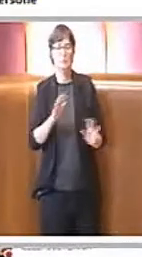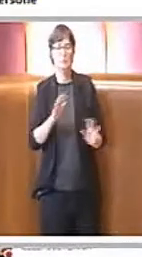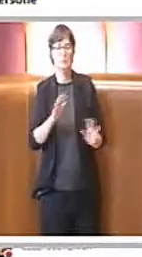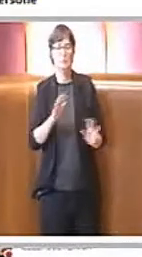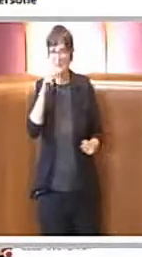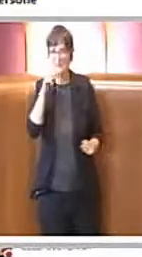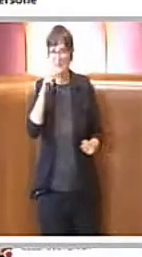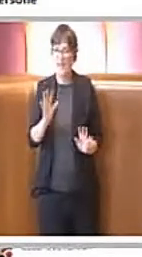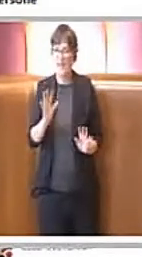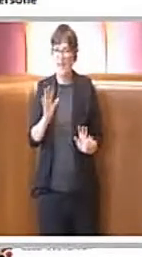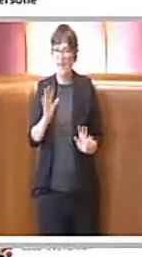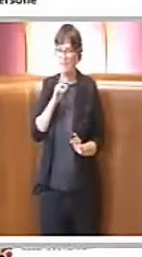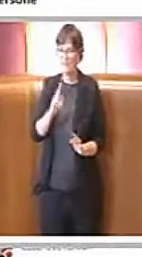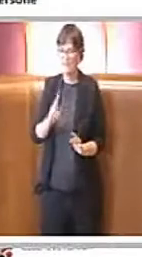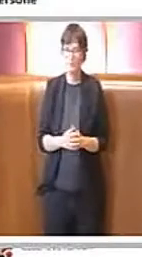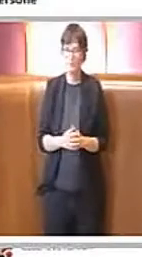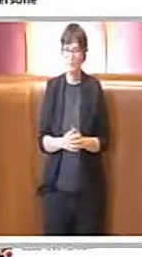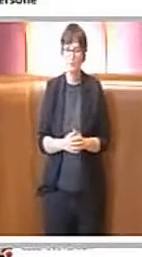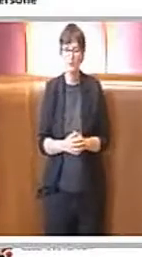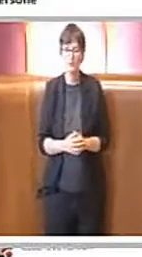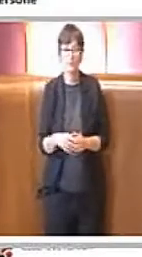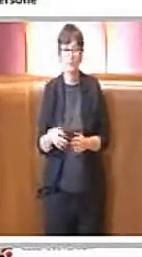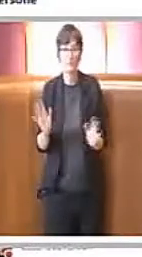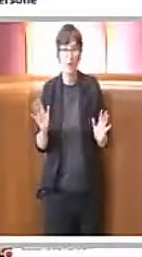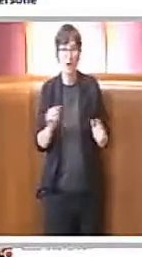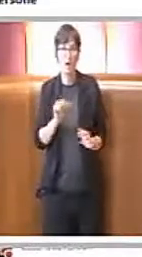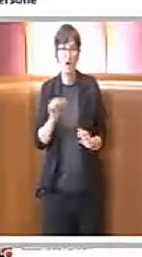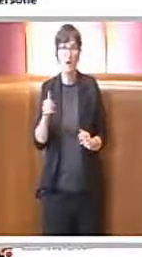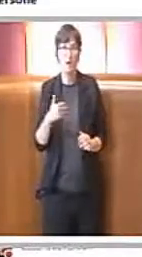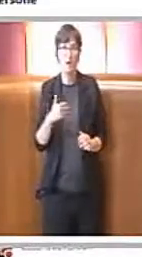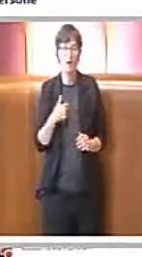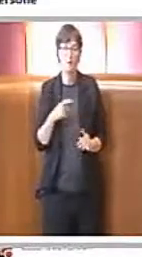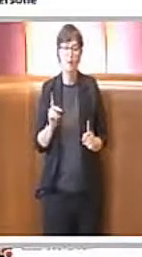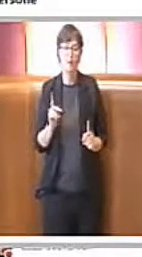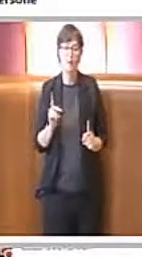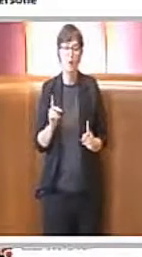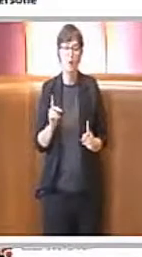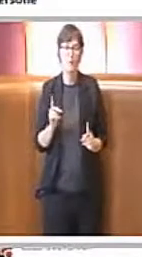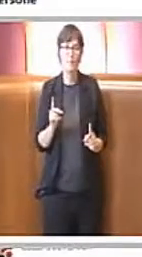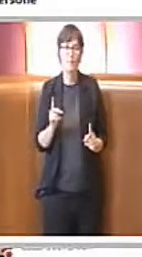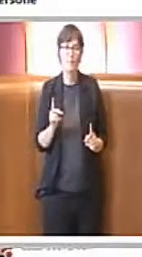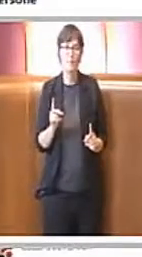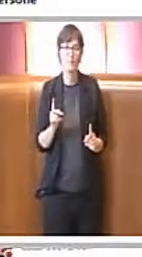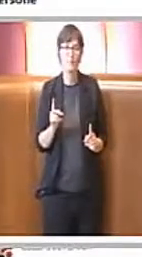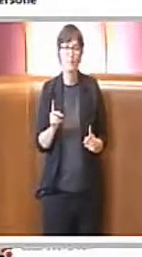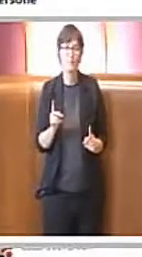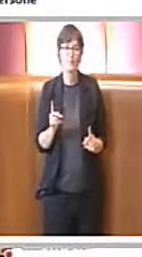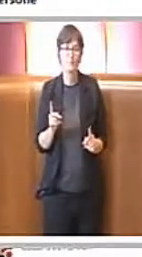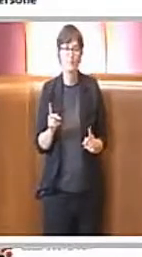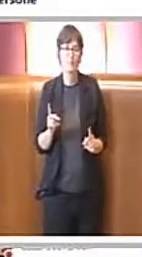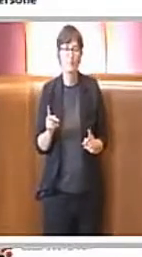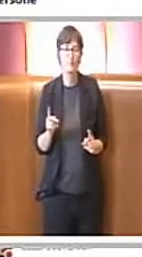necessitano precisazioni. Io innanzitutto stigmatizzo